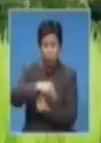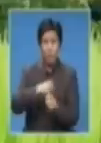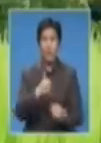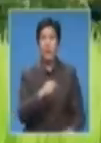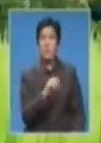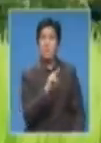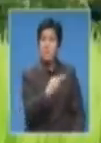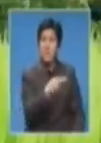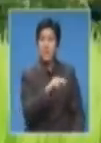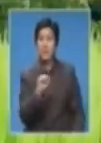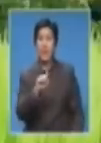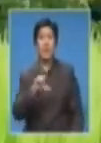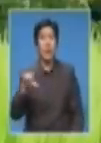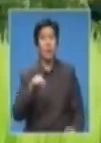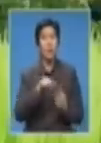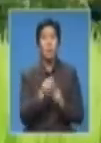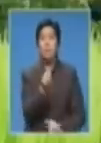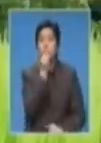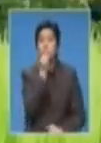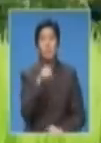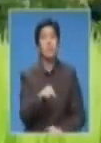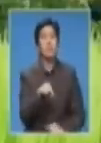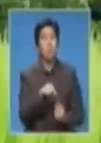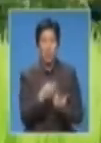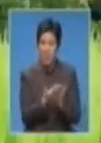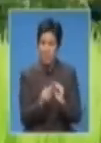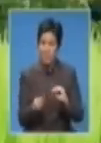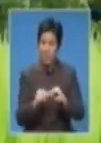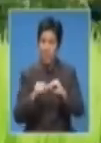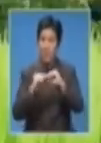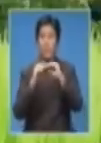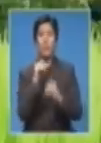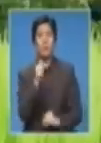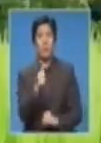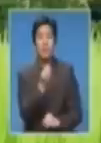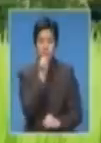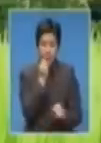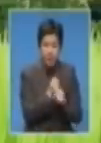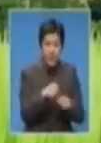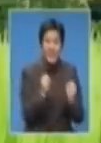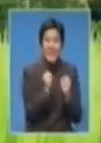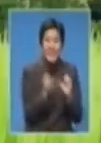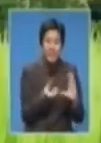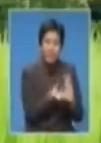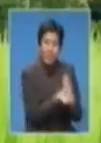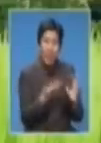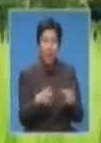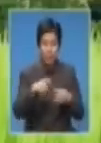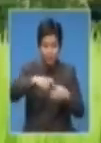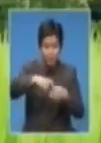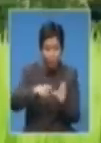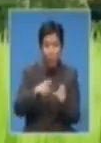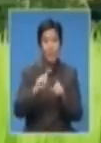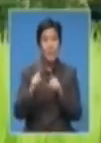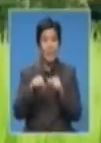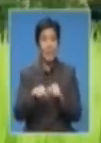นั่นแหละคือธุรกิจการส่งออกทางด้านอาหารที่มันมีมูลค่าสูงขึ้นนะอาหารสำเร็จรูปอาหารกระป๋องอะไรเนี่ยแต่ทำยังไงไอ้เก